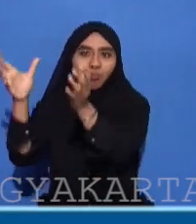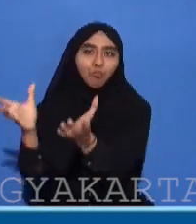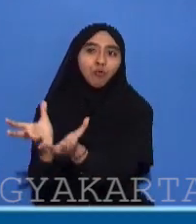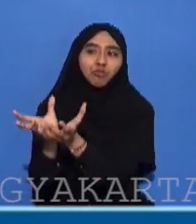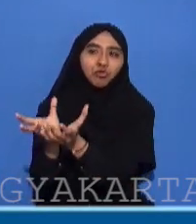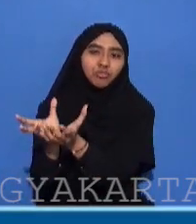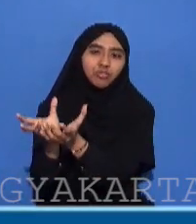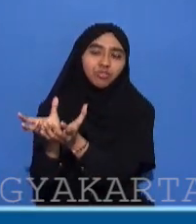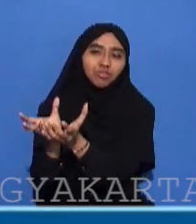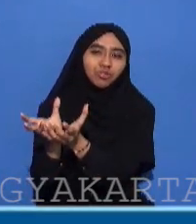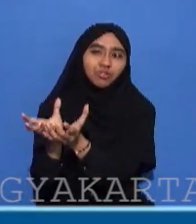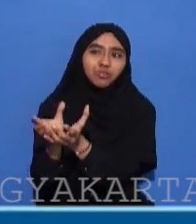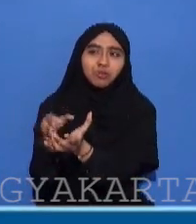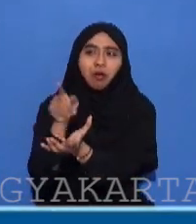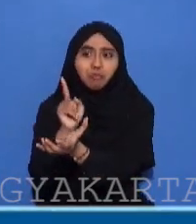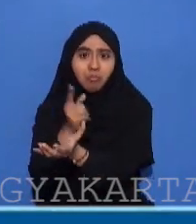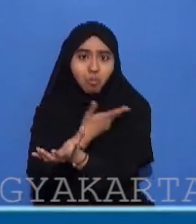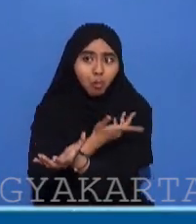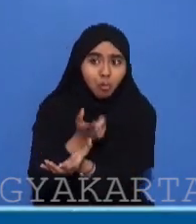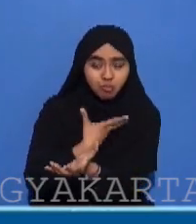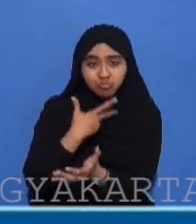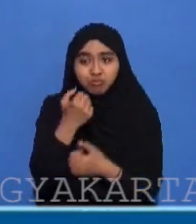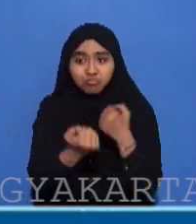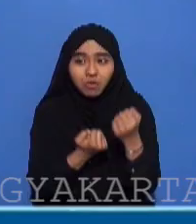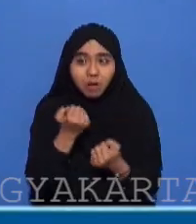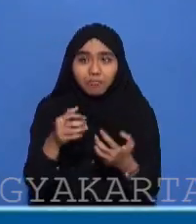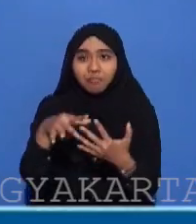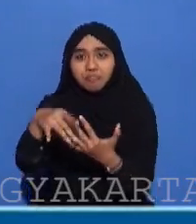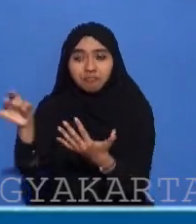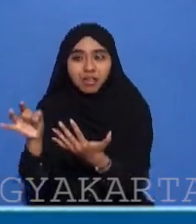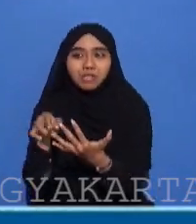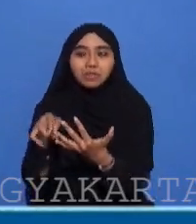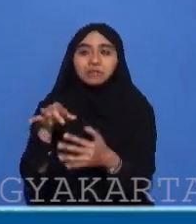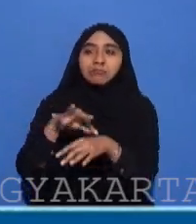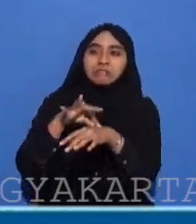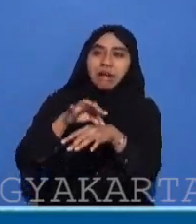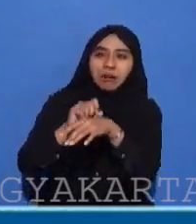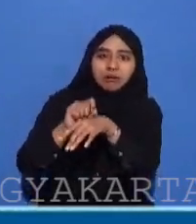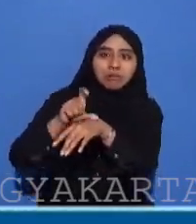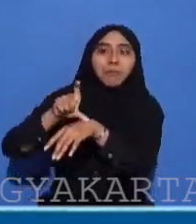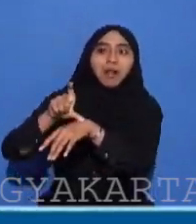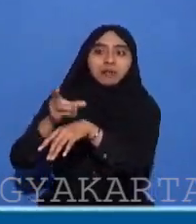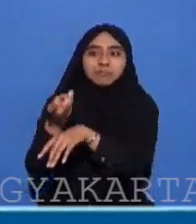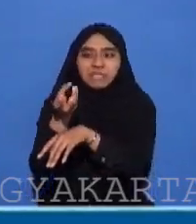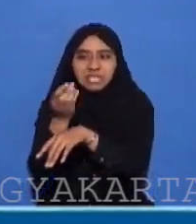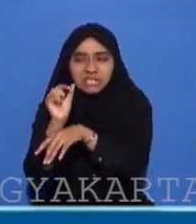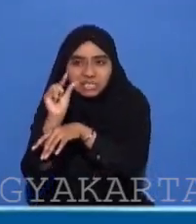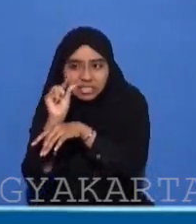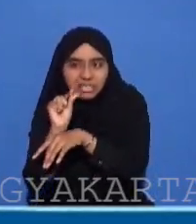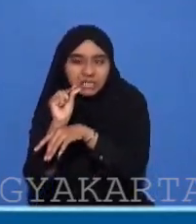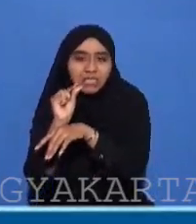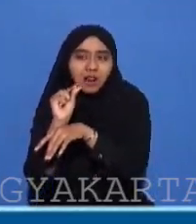panyaruwe menawi badai usaha budidaya kelengkeng dipun pilih ingkang daging Ipun kandelan wijinipun Langkung Alit sapa